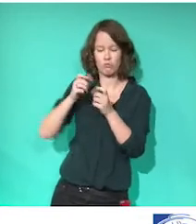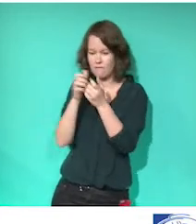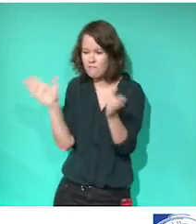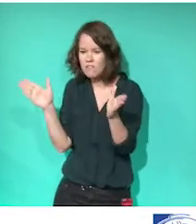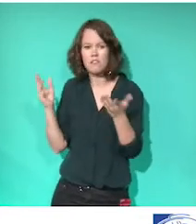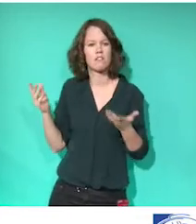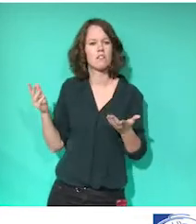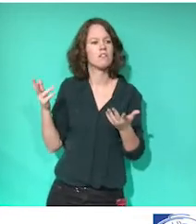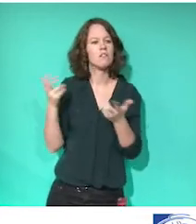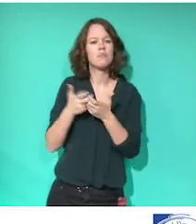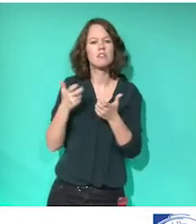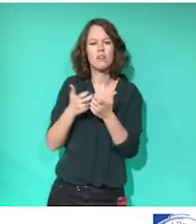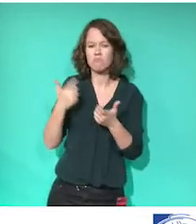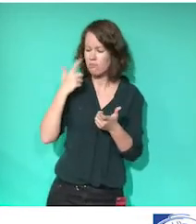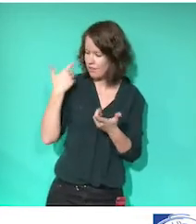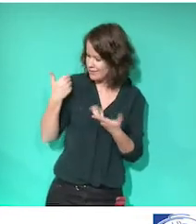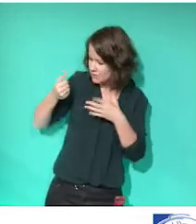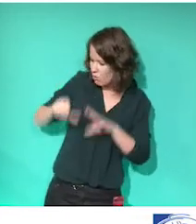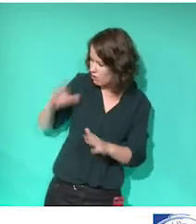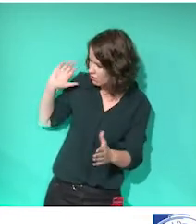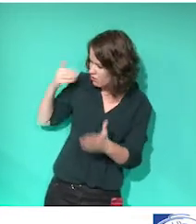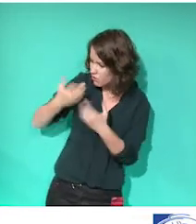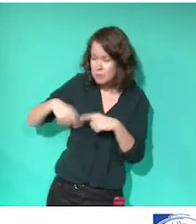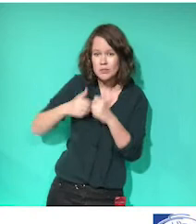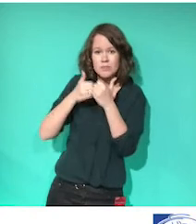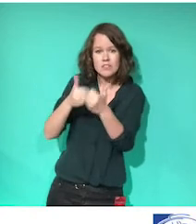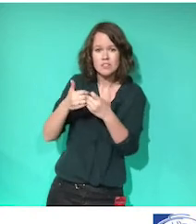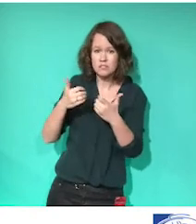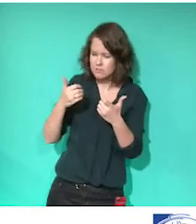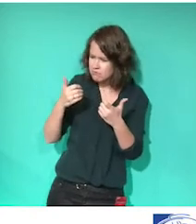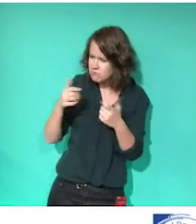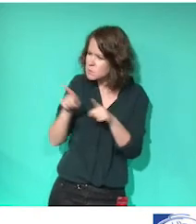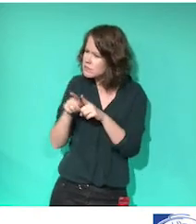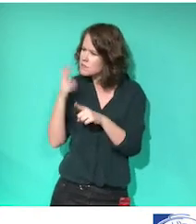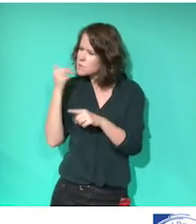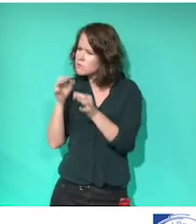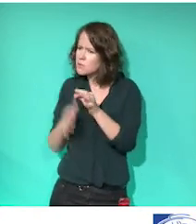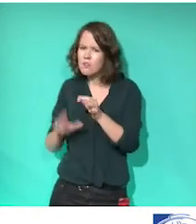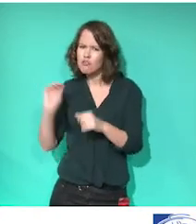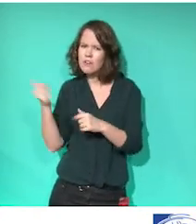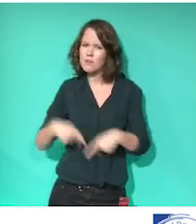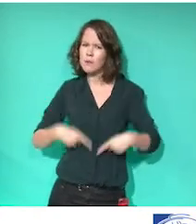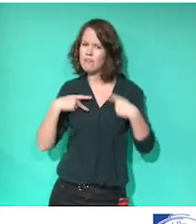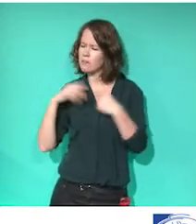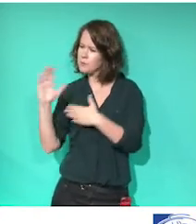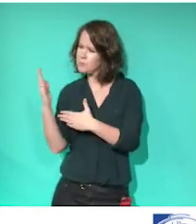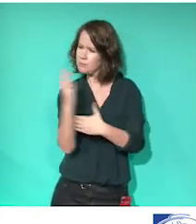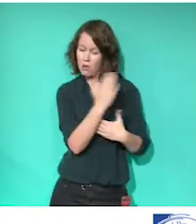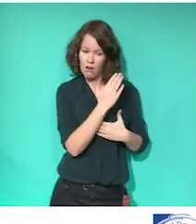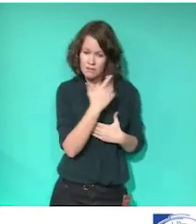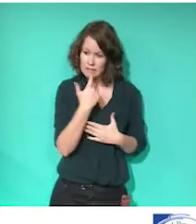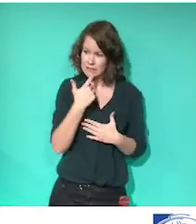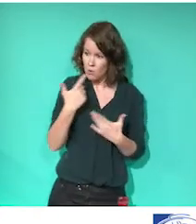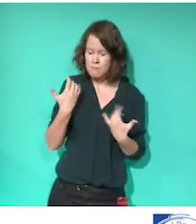écoutant les tables rondes, les restitutions de tables rondes qui ont été faites tout à l'heure, ce n'était que des nouveaux chantiers. C'est-à-dire c'est ça